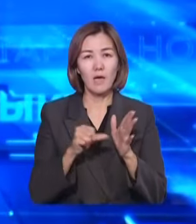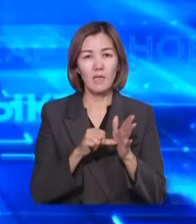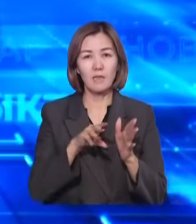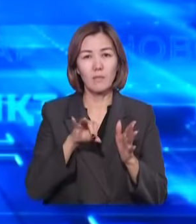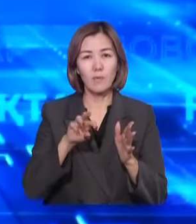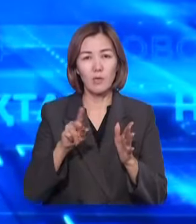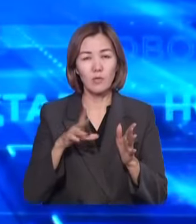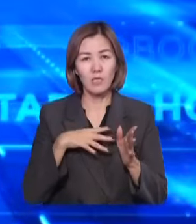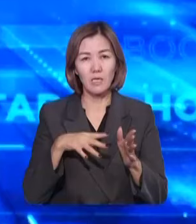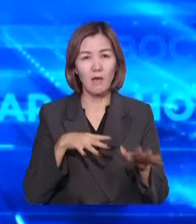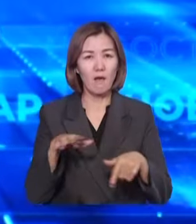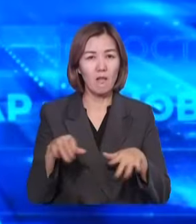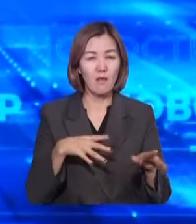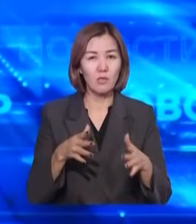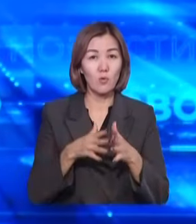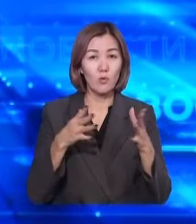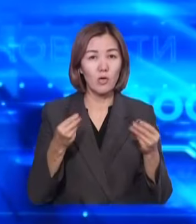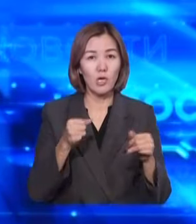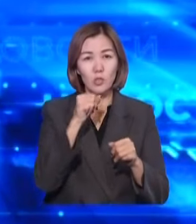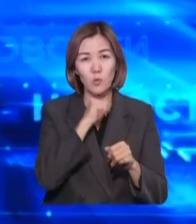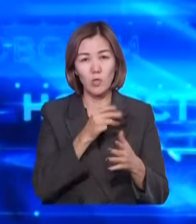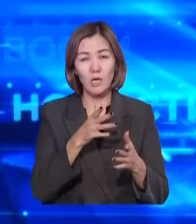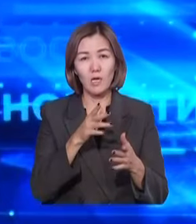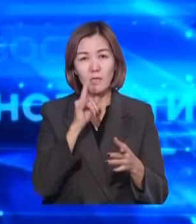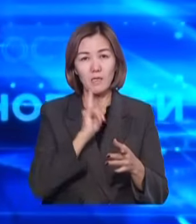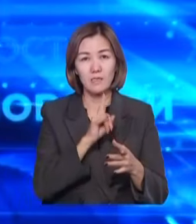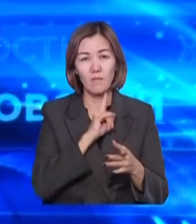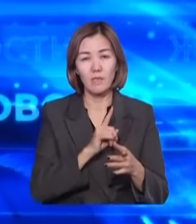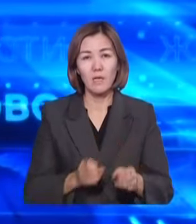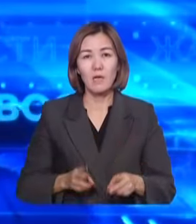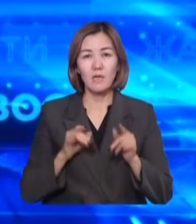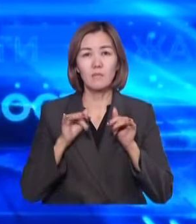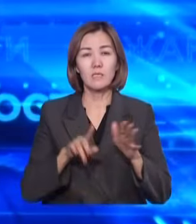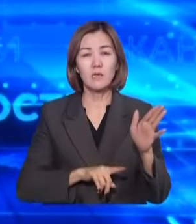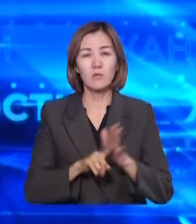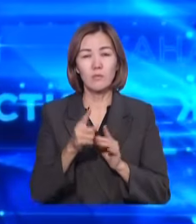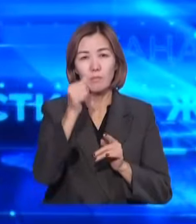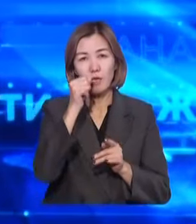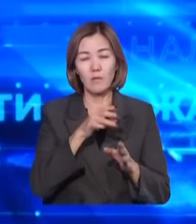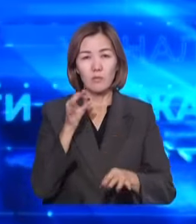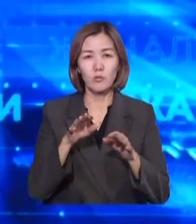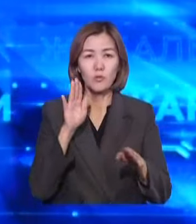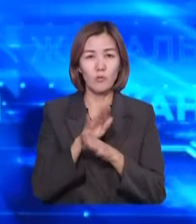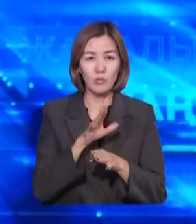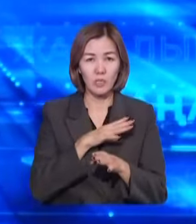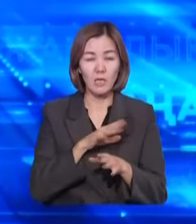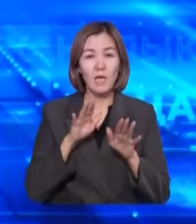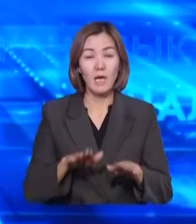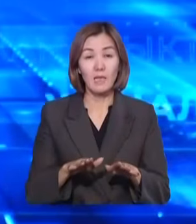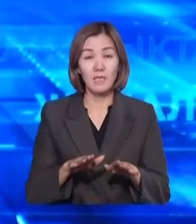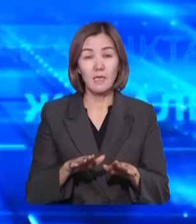теңге. Алаяқтық жолмен қомақты қаржыны емденген азаматшаның үстінен қылмыстық іс қозғалып, бір ай бұрын сот үкімі шықты.